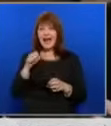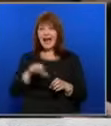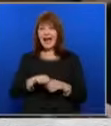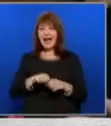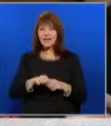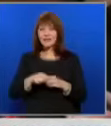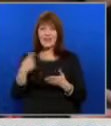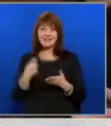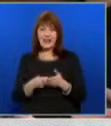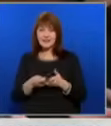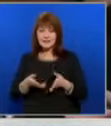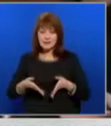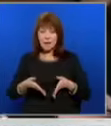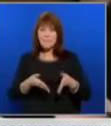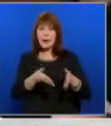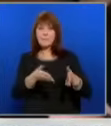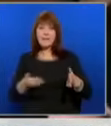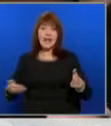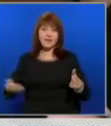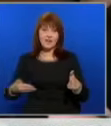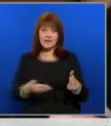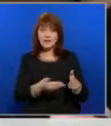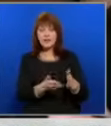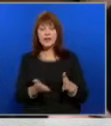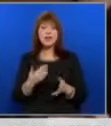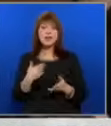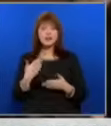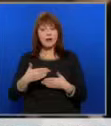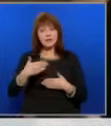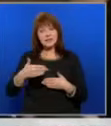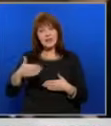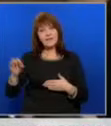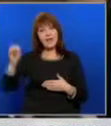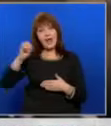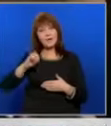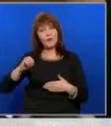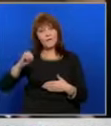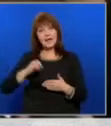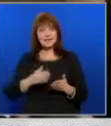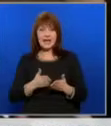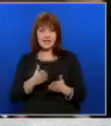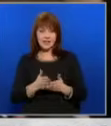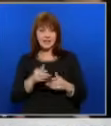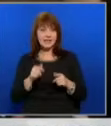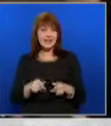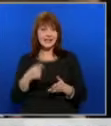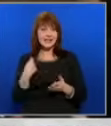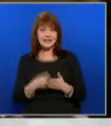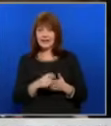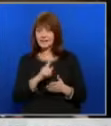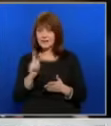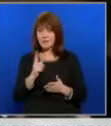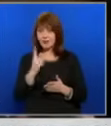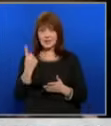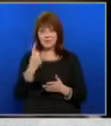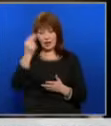за пренос, ще следваме общия европейски подход. Тази такса не трябва да е едностранна от